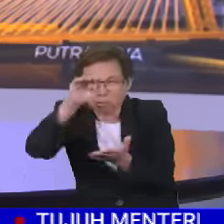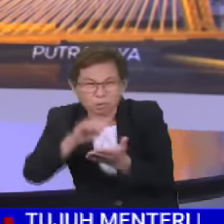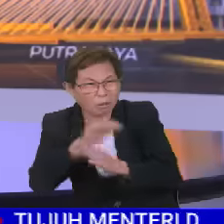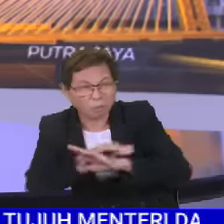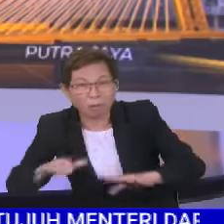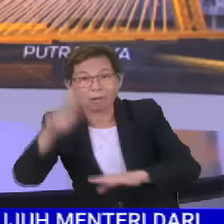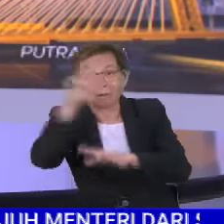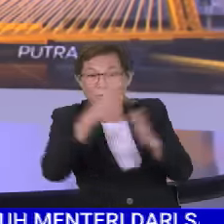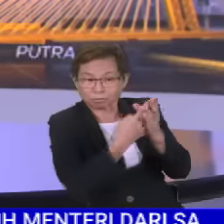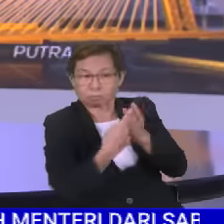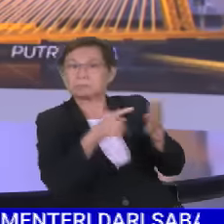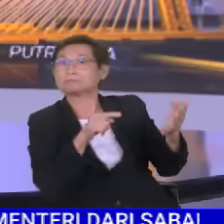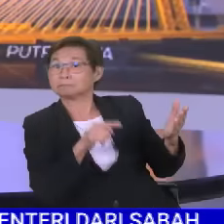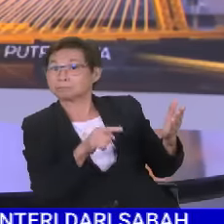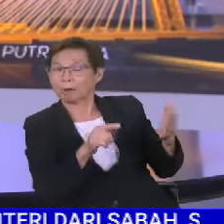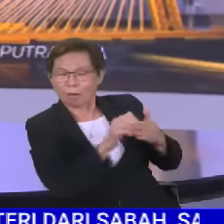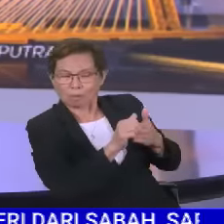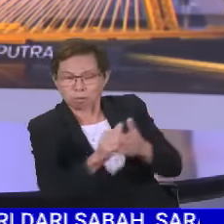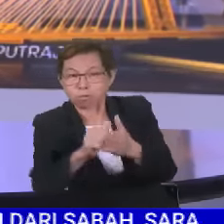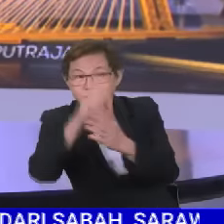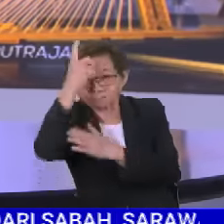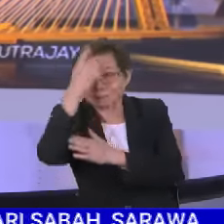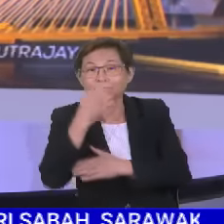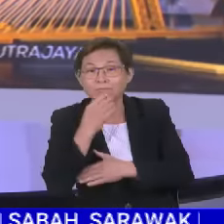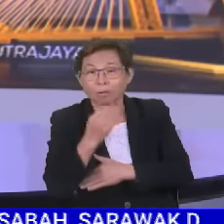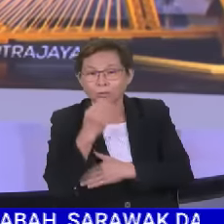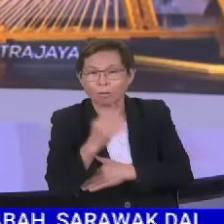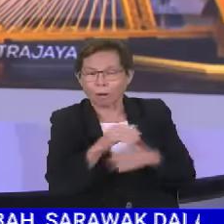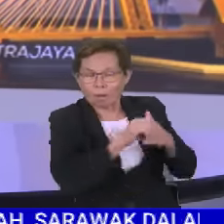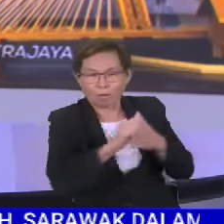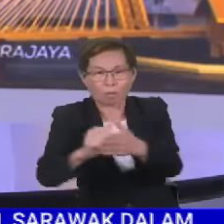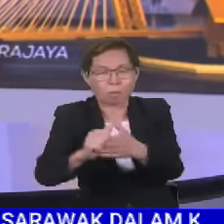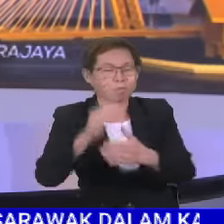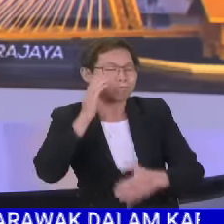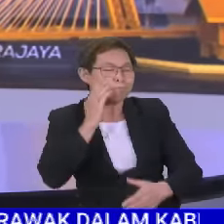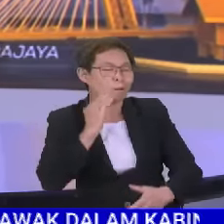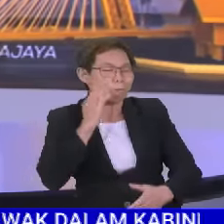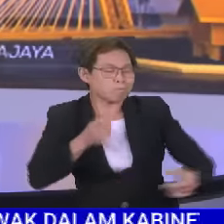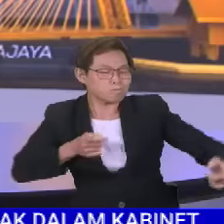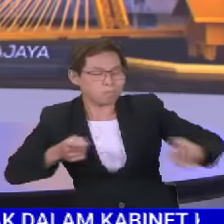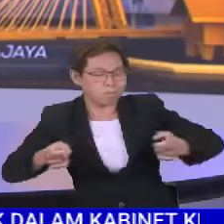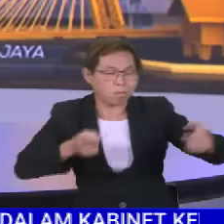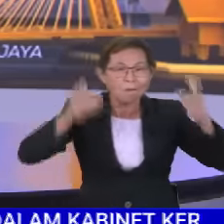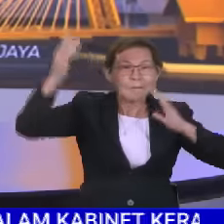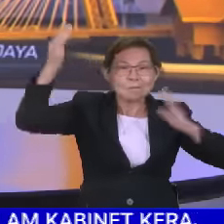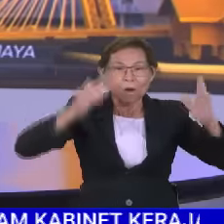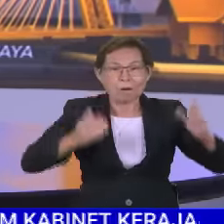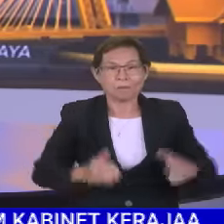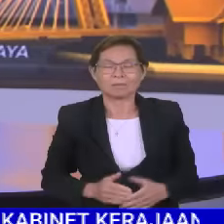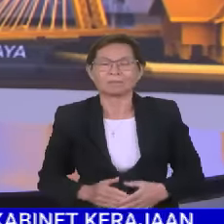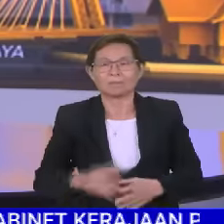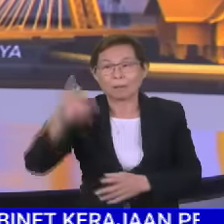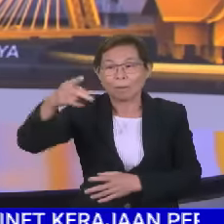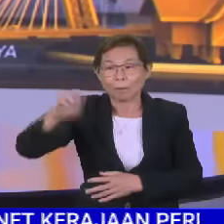lagi, kerajaan perpaduan ini dikemudi Datuk Seri Anwar Ibrahim, pemimpin berpengalaman mentadbir negara. Ketokohan Perdana